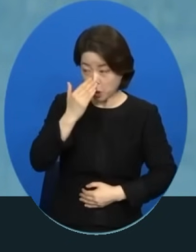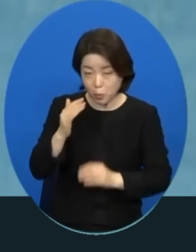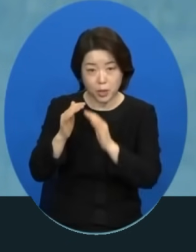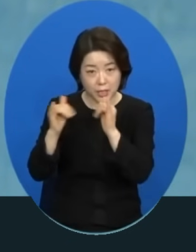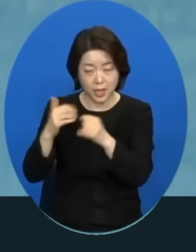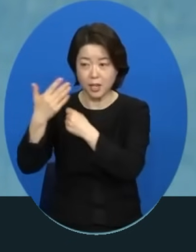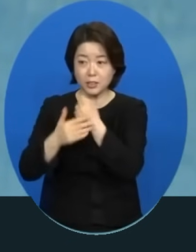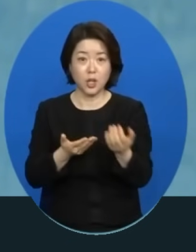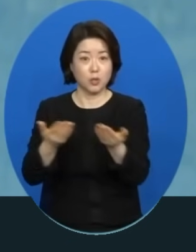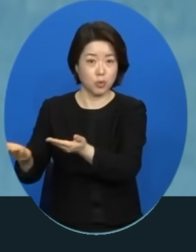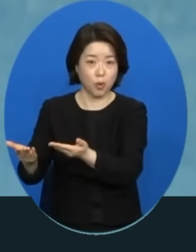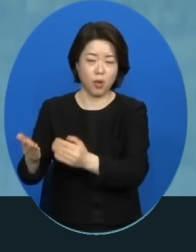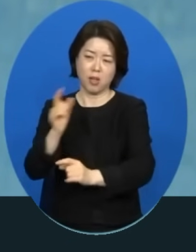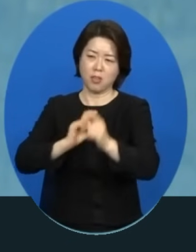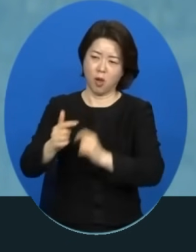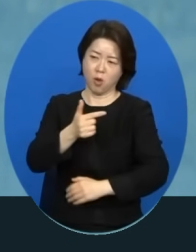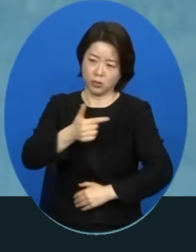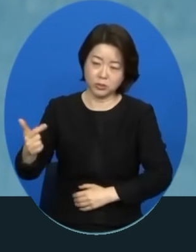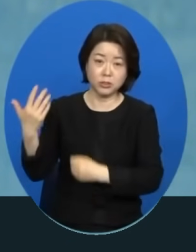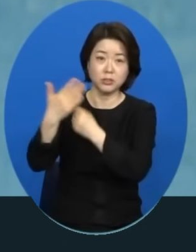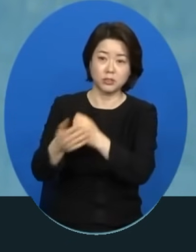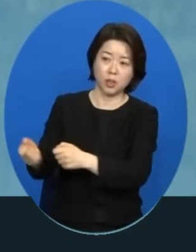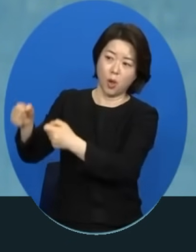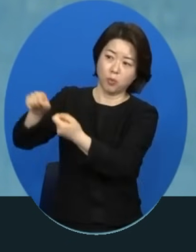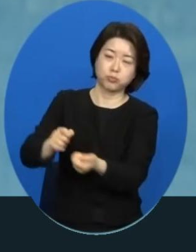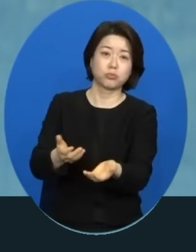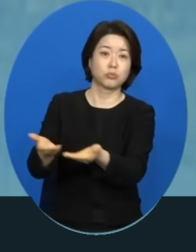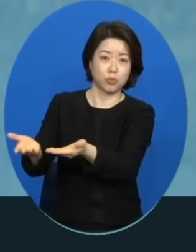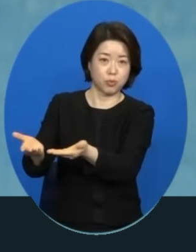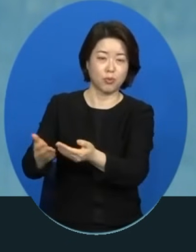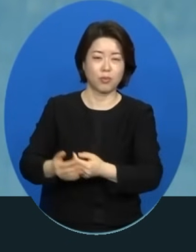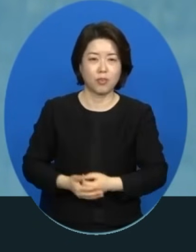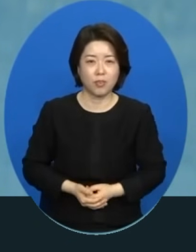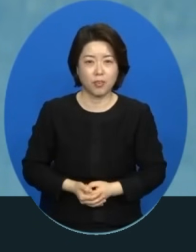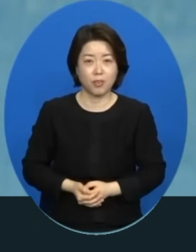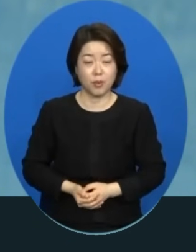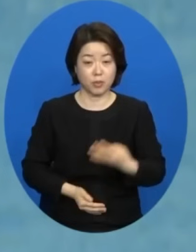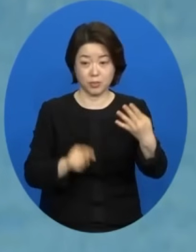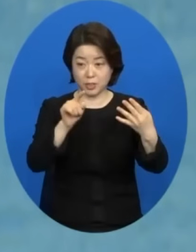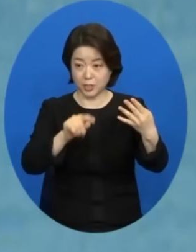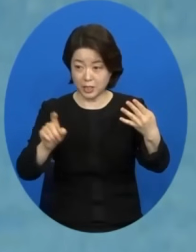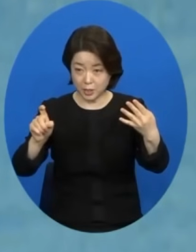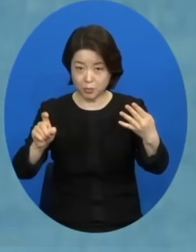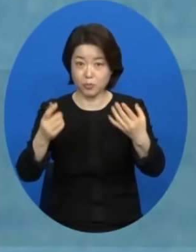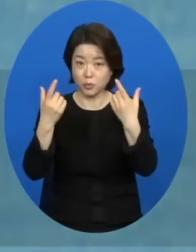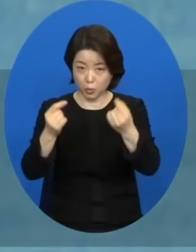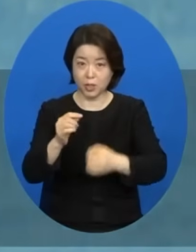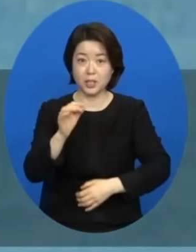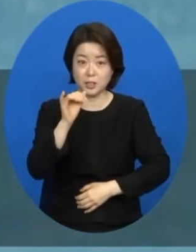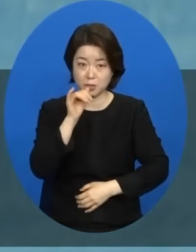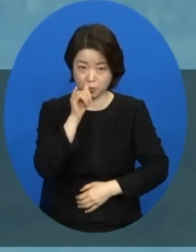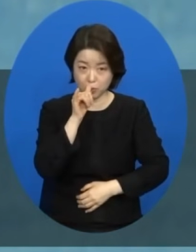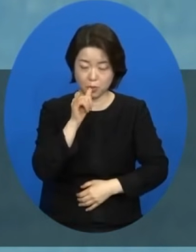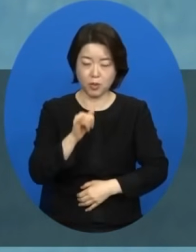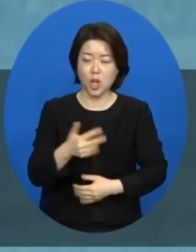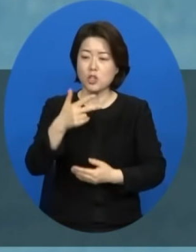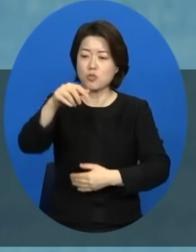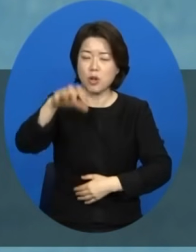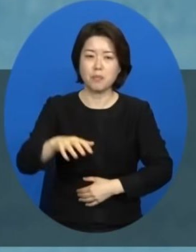은혜를 주시는데 더 큰 은혜를 부어주신다는 거예요. 그래서 10절에 똑같은 말씀이 나와요. 주 앞에서